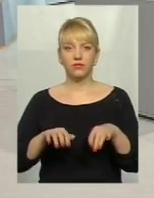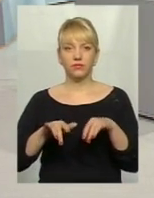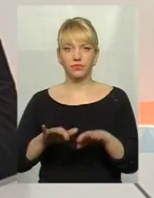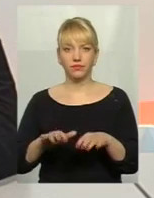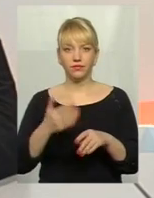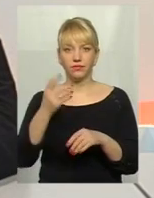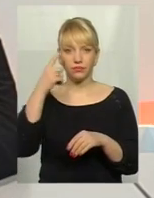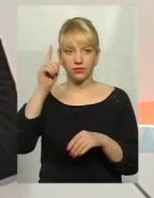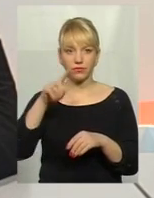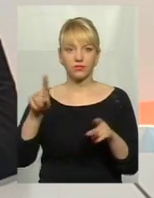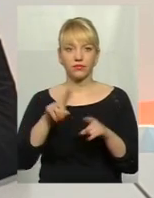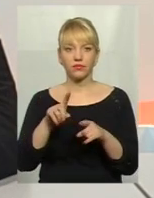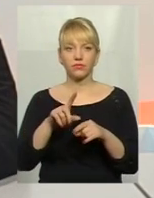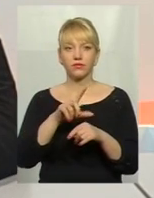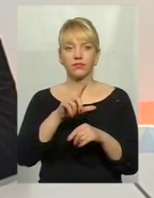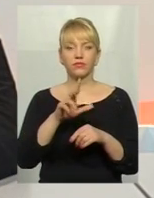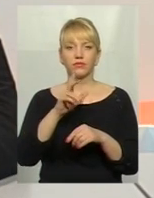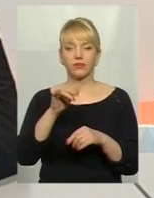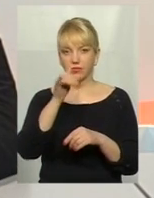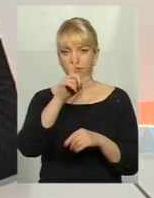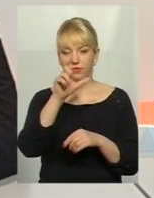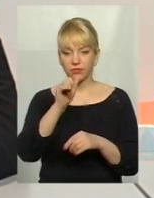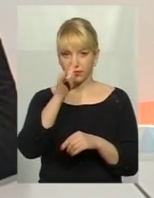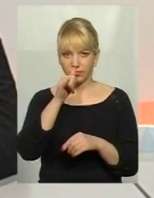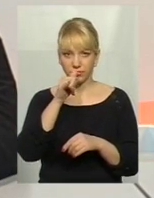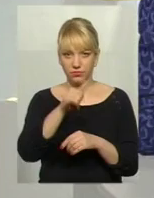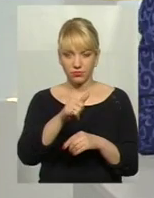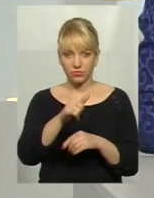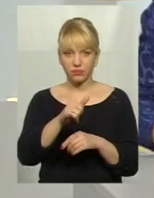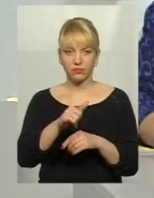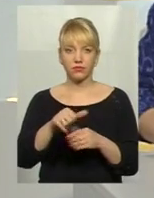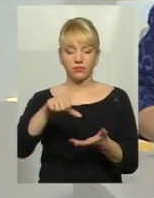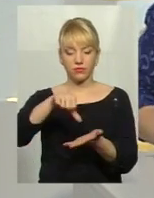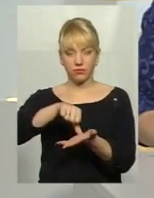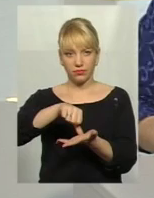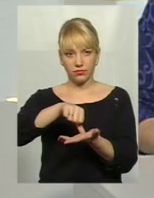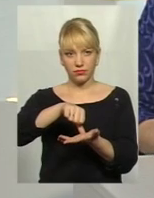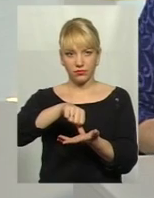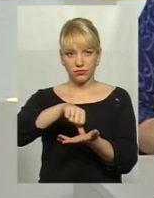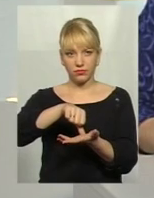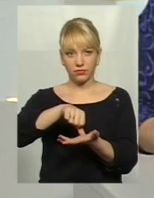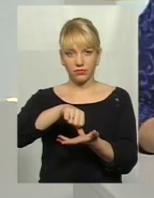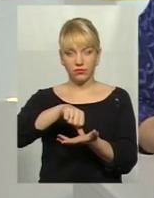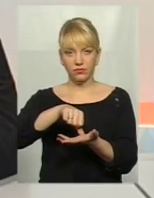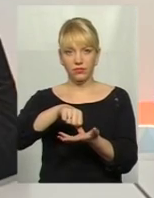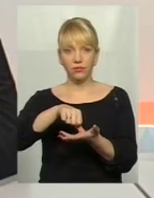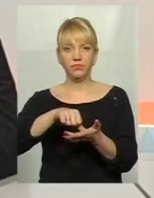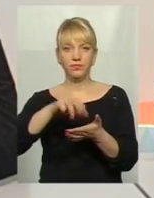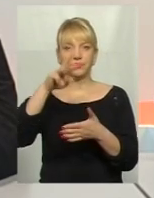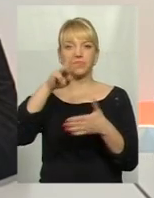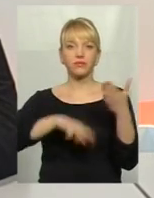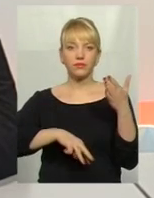Ви знаєте, що навіть я вам скажу, за недопуск представника. Так, штраф суттєвий, 95 тисяч, здається. Ні,